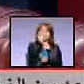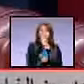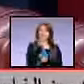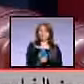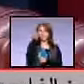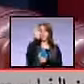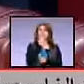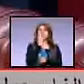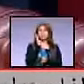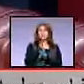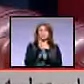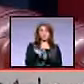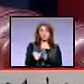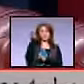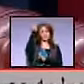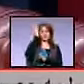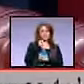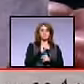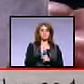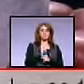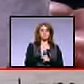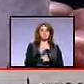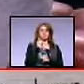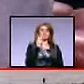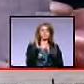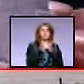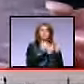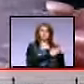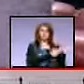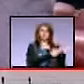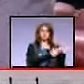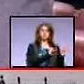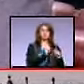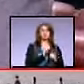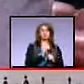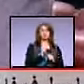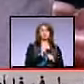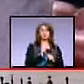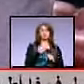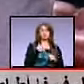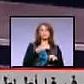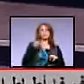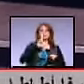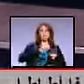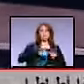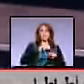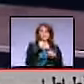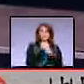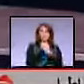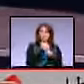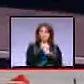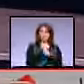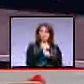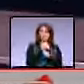بعد كده بقى في امراه من زمن الحب. دي كانت المرحله الثانيه او المحطه الثانيه في حياتك. دي كانت المرحله الثانيه. اختارتك